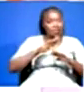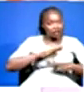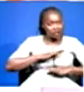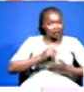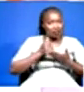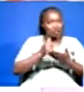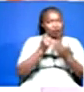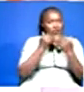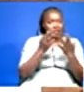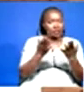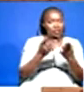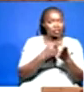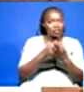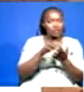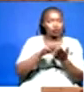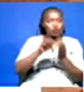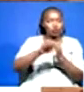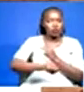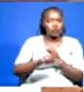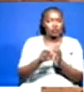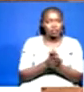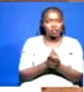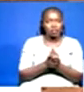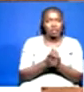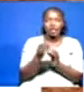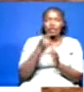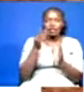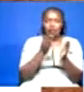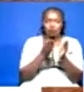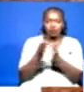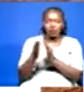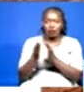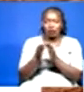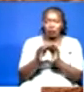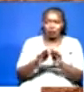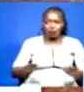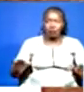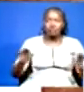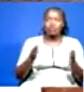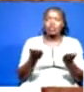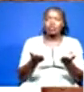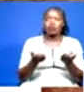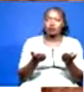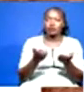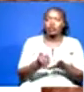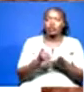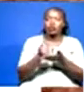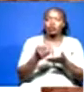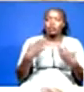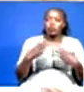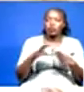done, the situation will only worsen. Dido alisema mikakati ya muda mrefu inahitajika ili kuwasaidia wakazi hao